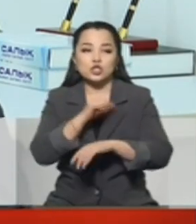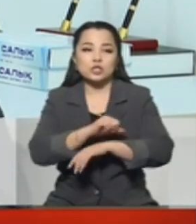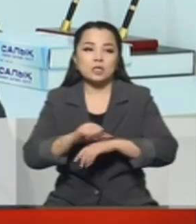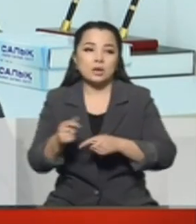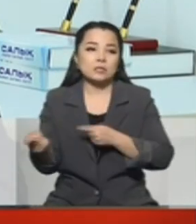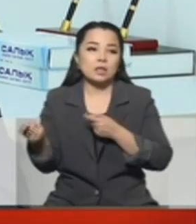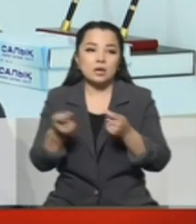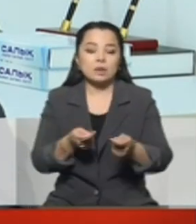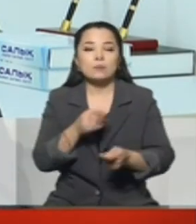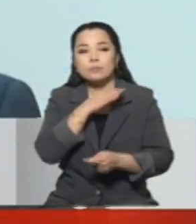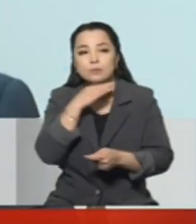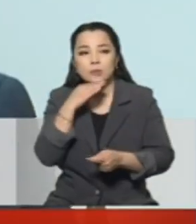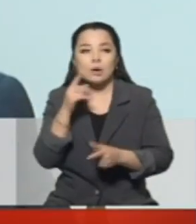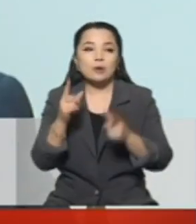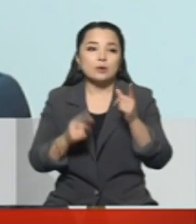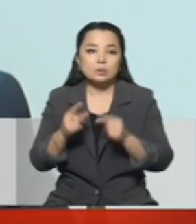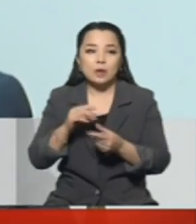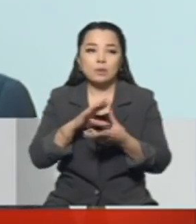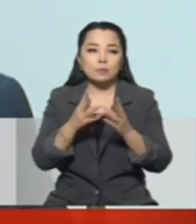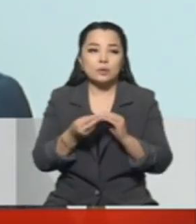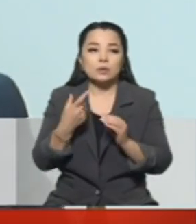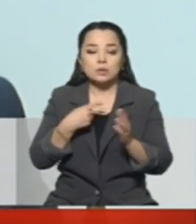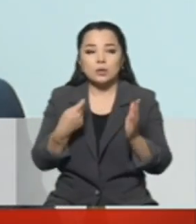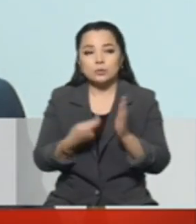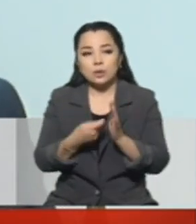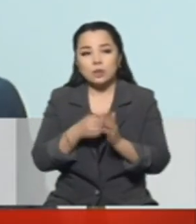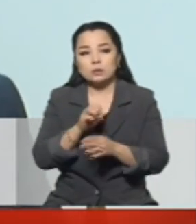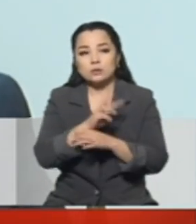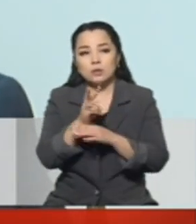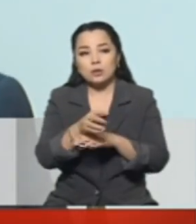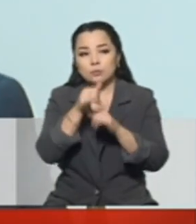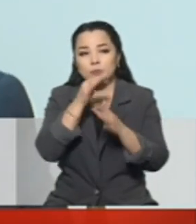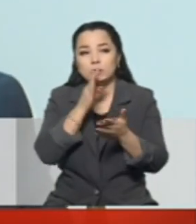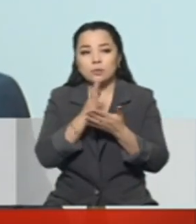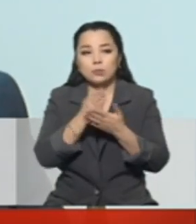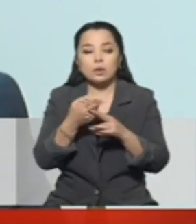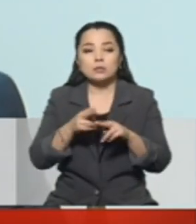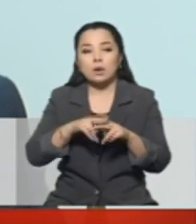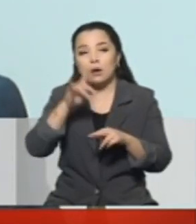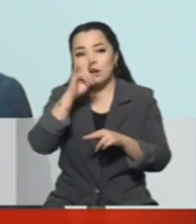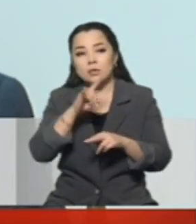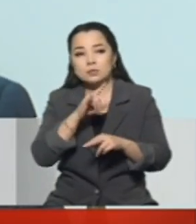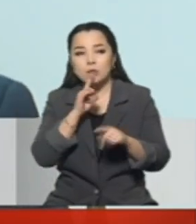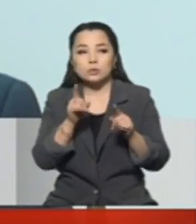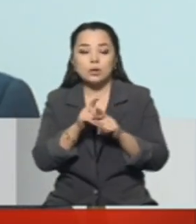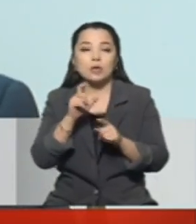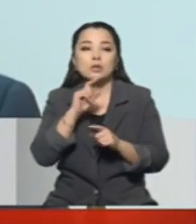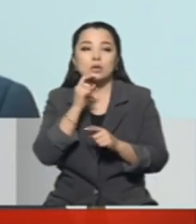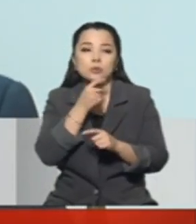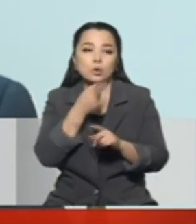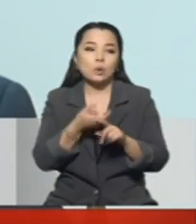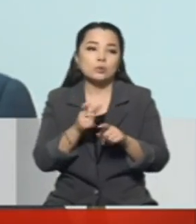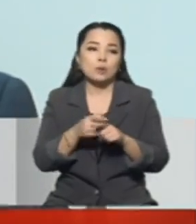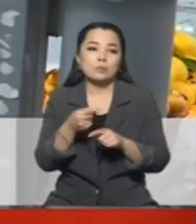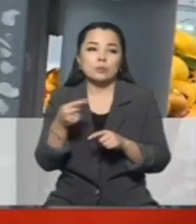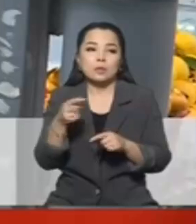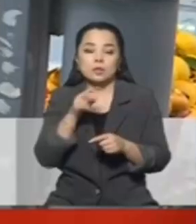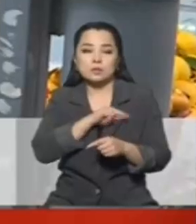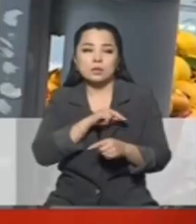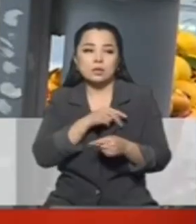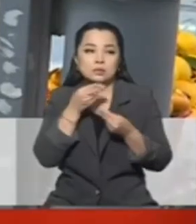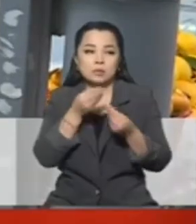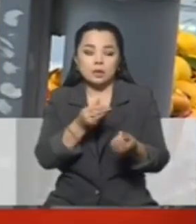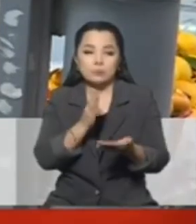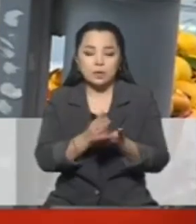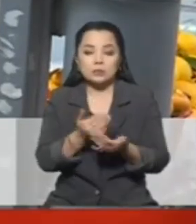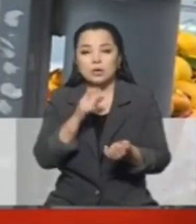ет өнімдері, сүт өнімдері, біз өзіміз азық-түлікпен қамтамасыз ете алмай отырмыз. Бұл Қазақстанның экономикасына бар ғой, өте кері әсер етеді.